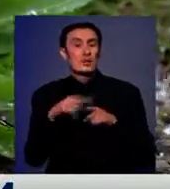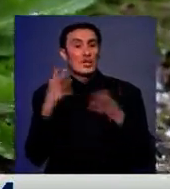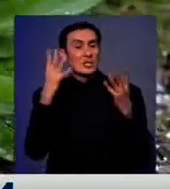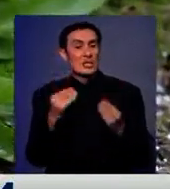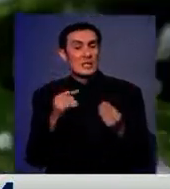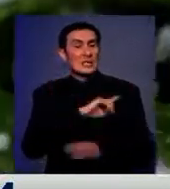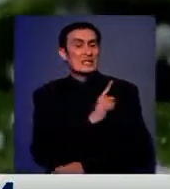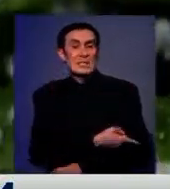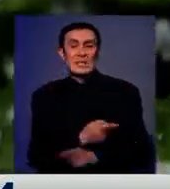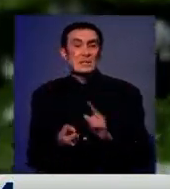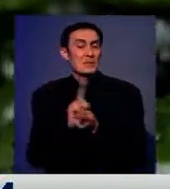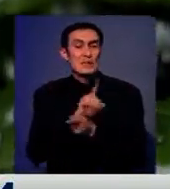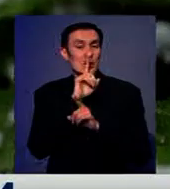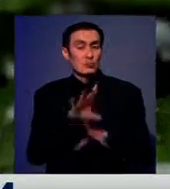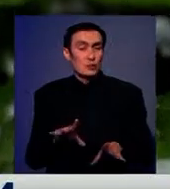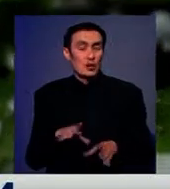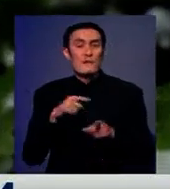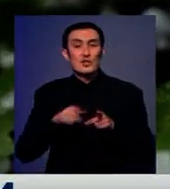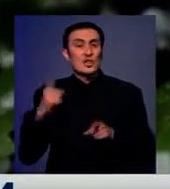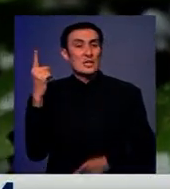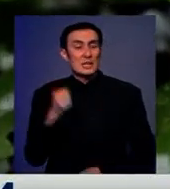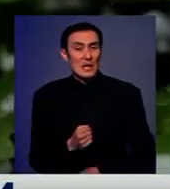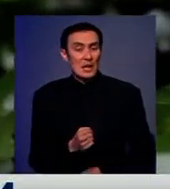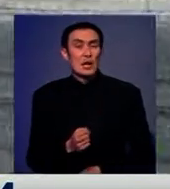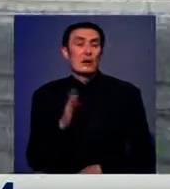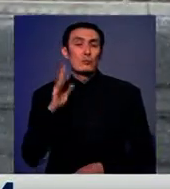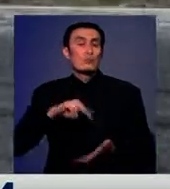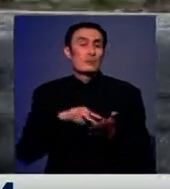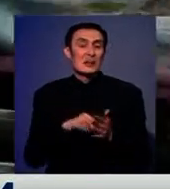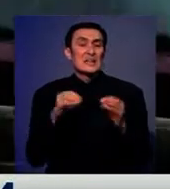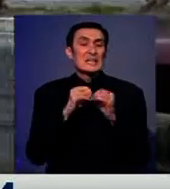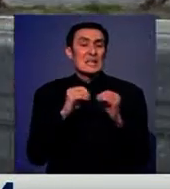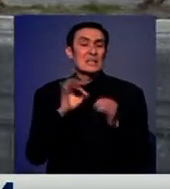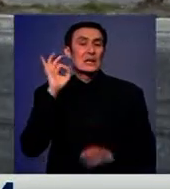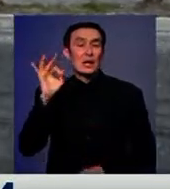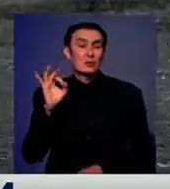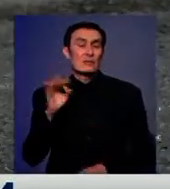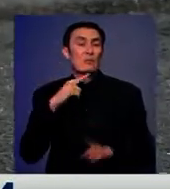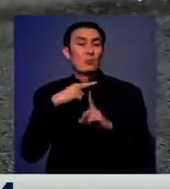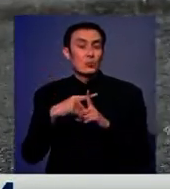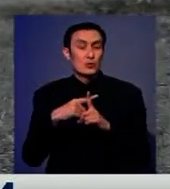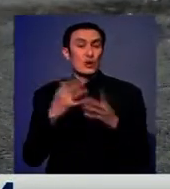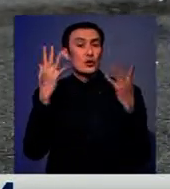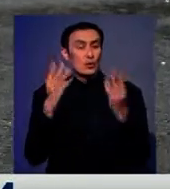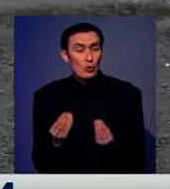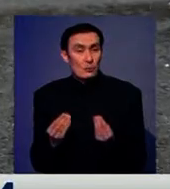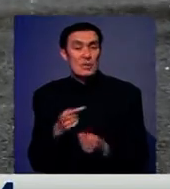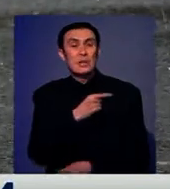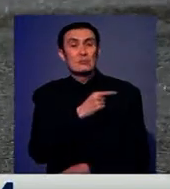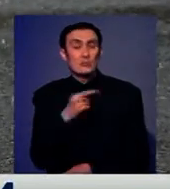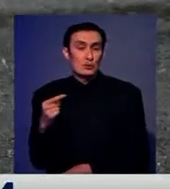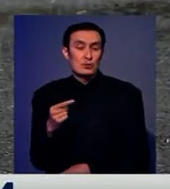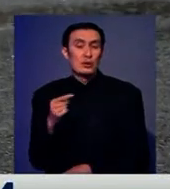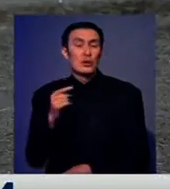дни сильно не изменится. До конца недели в области прогнозируют всего 10 градусов со знаком плюс днем и